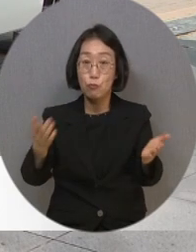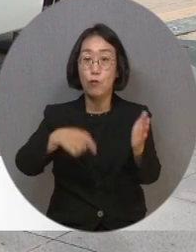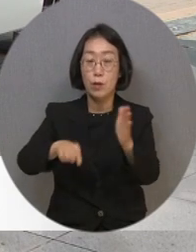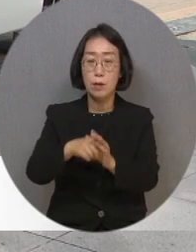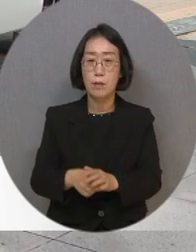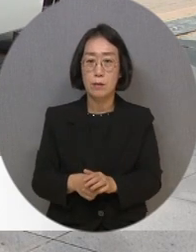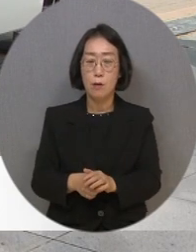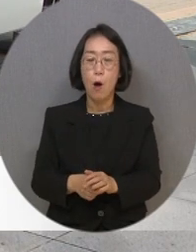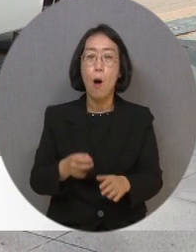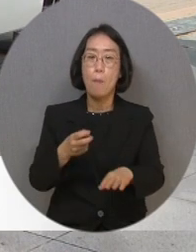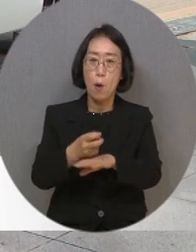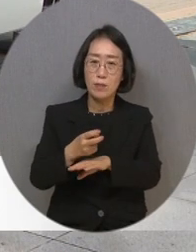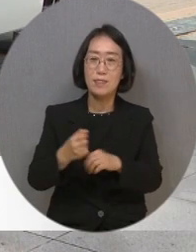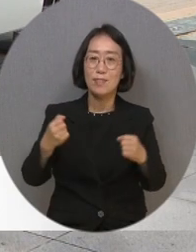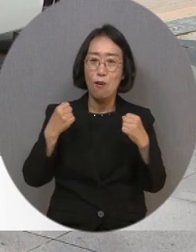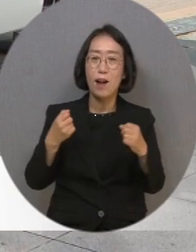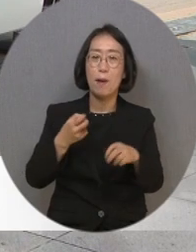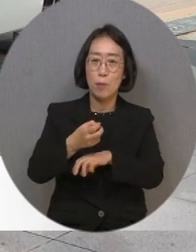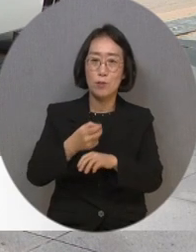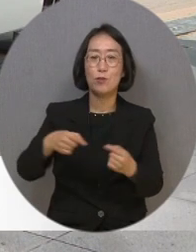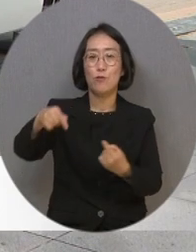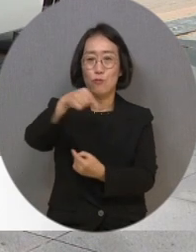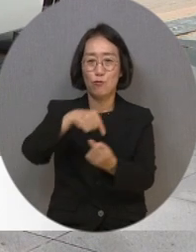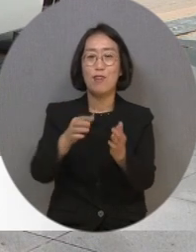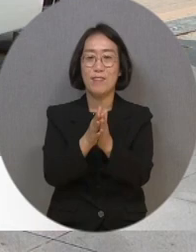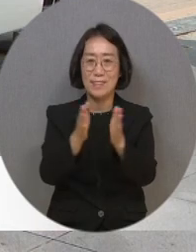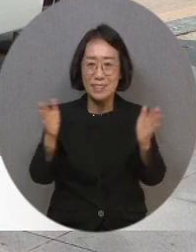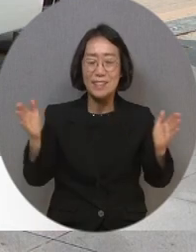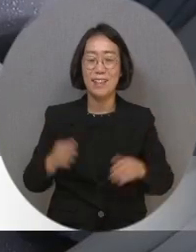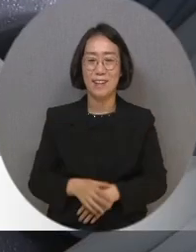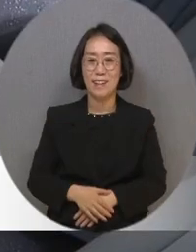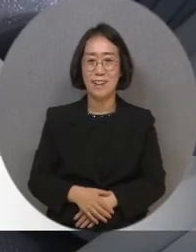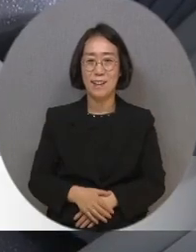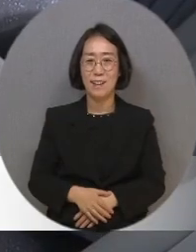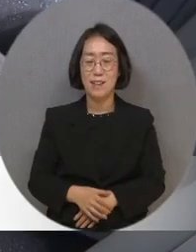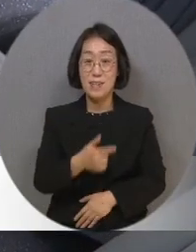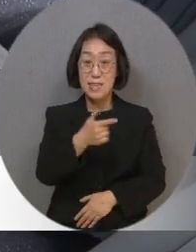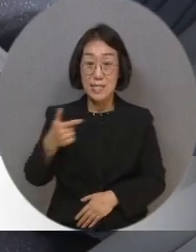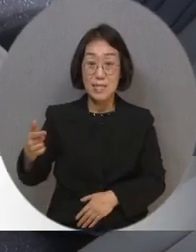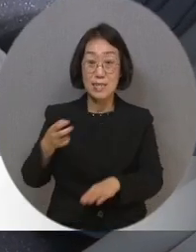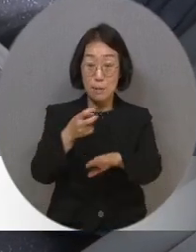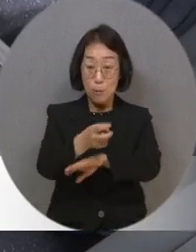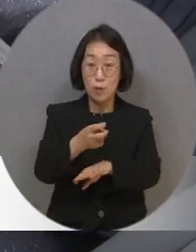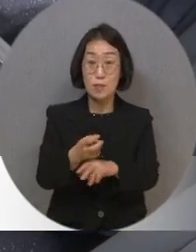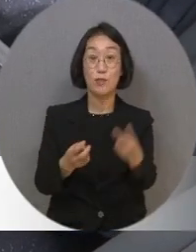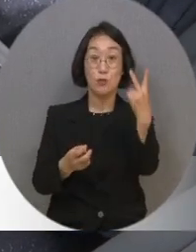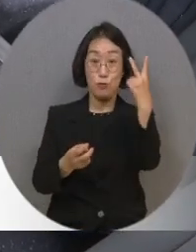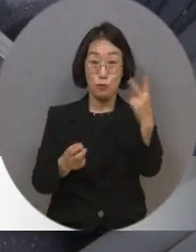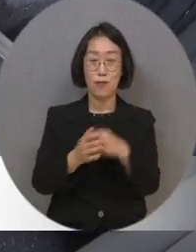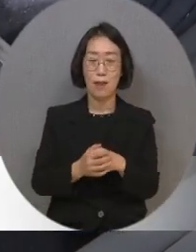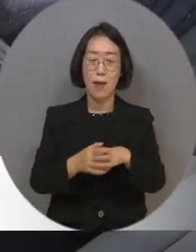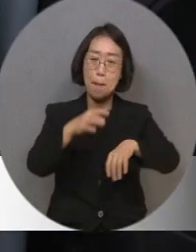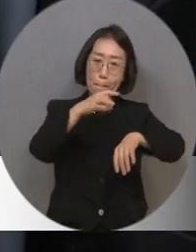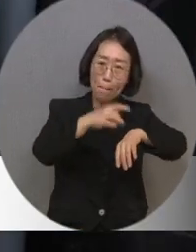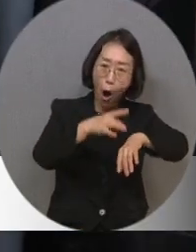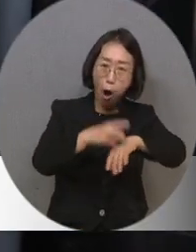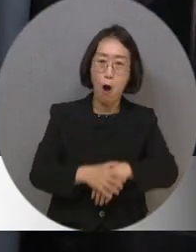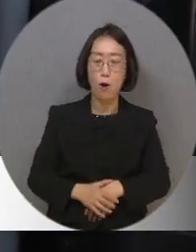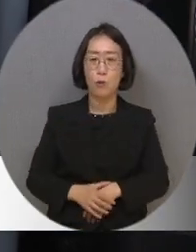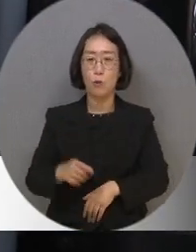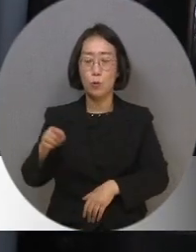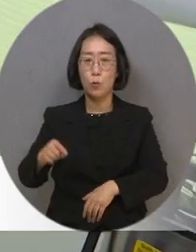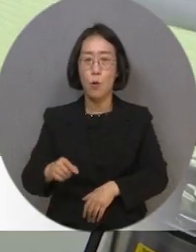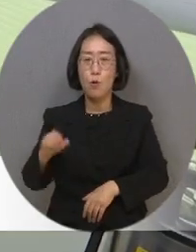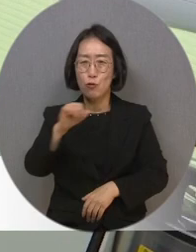찾아가는 전남 건강 버스 운영에 나섰습니다 대형 버스 두대에 골밀도 측정기 고안